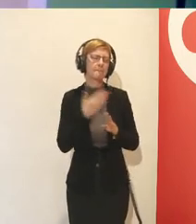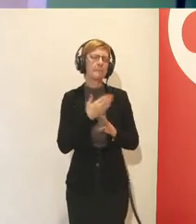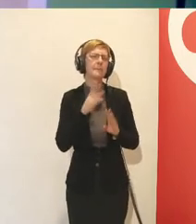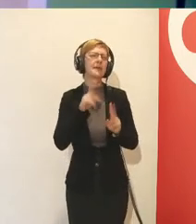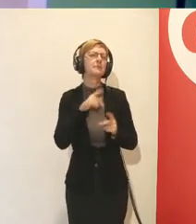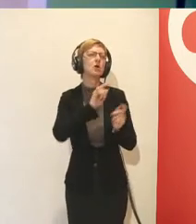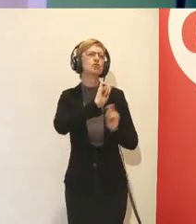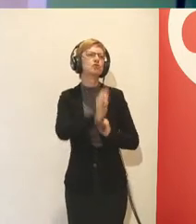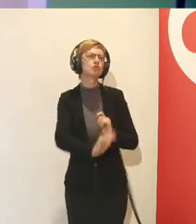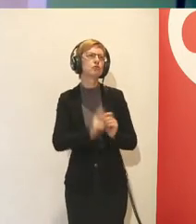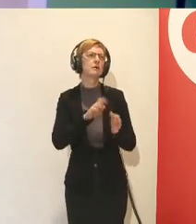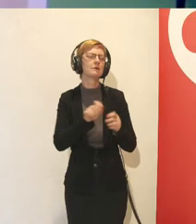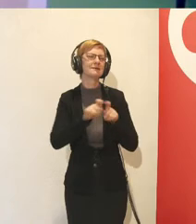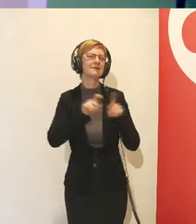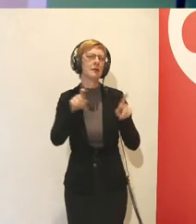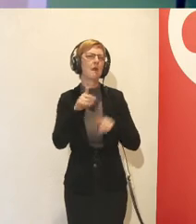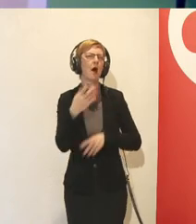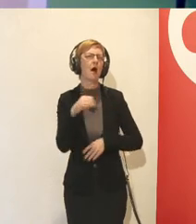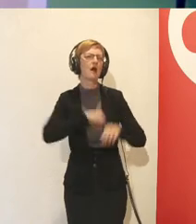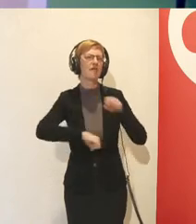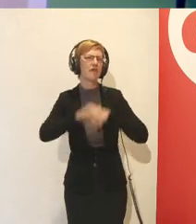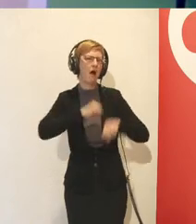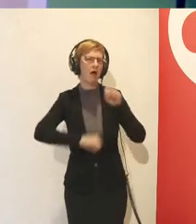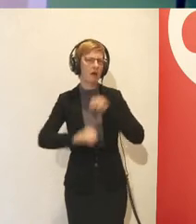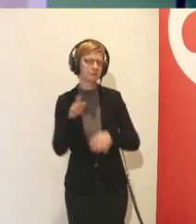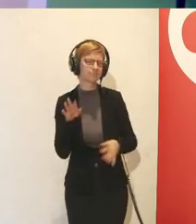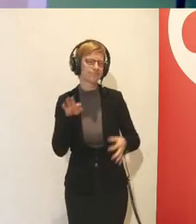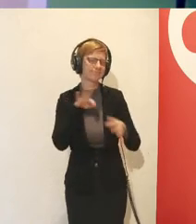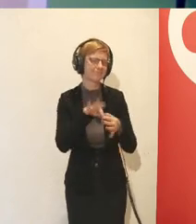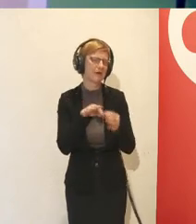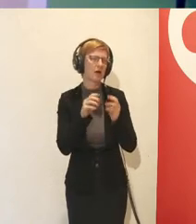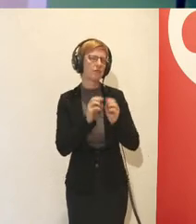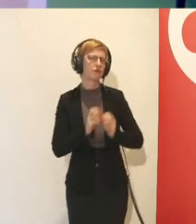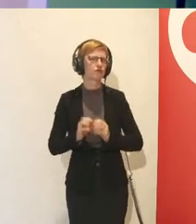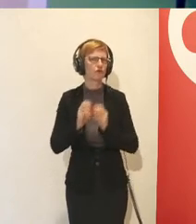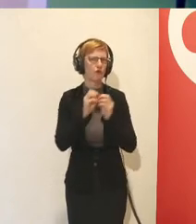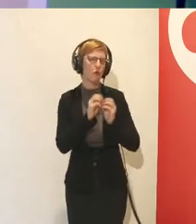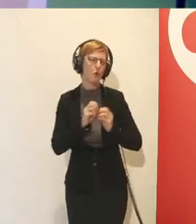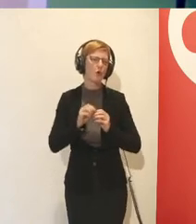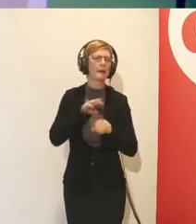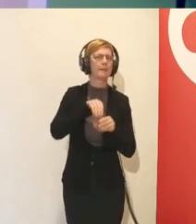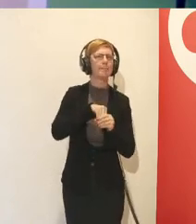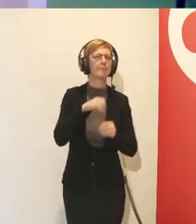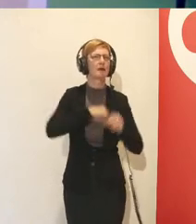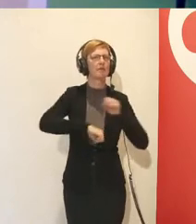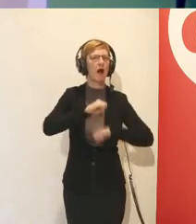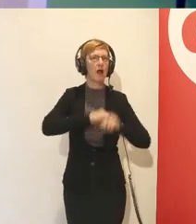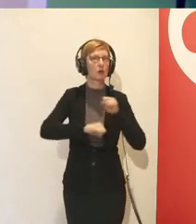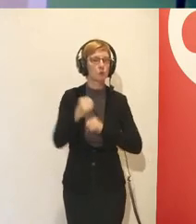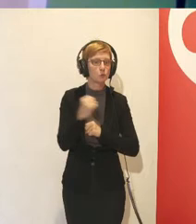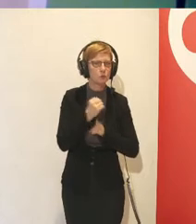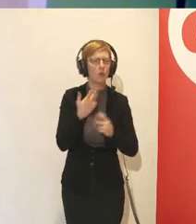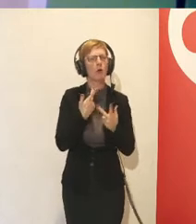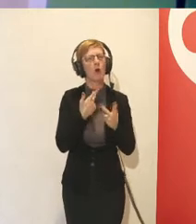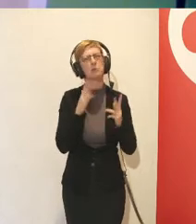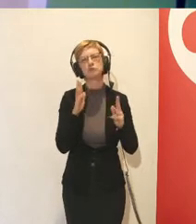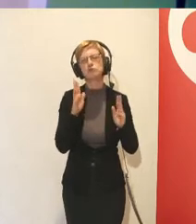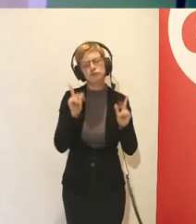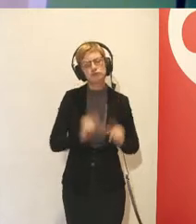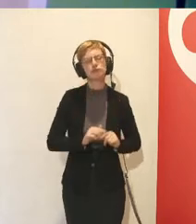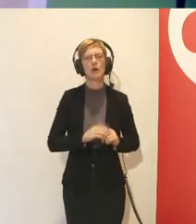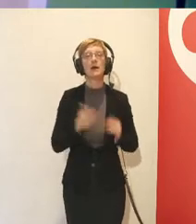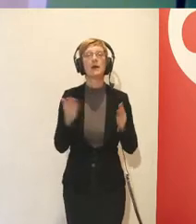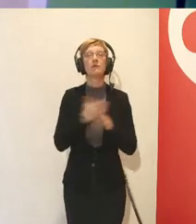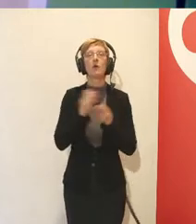dieses mit der gewalttätigkeit auseinandersetzen im verschwörungs glauben und da waren die zahlen vor der pandemie bereits schon